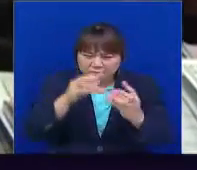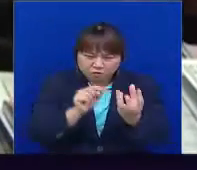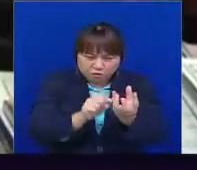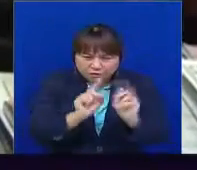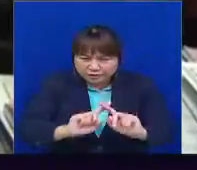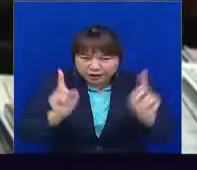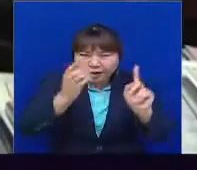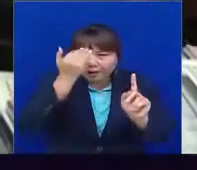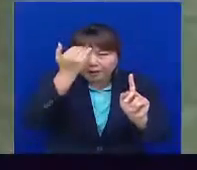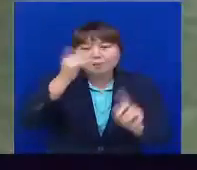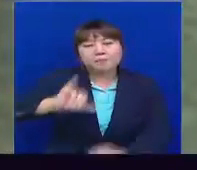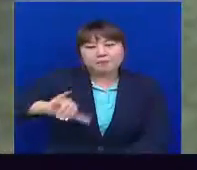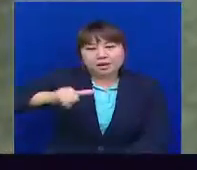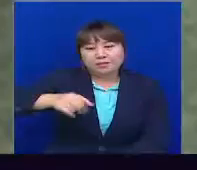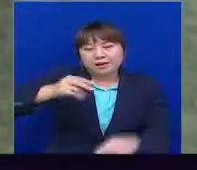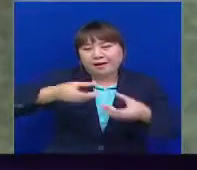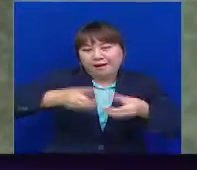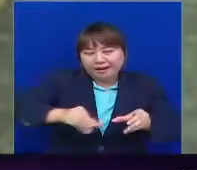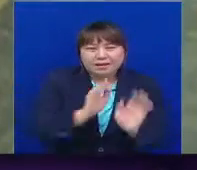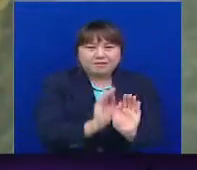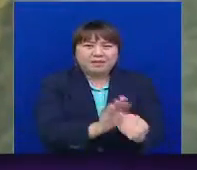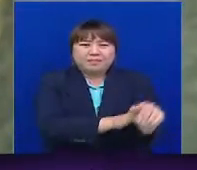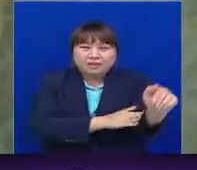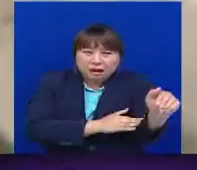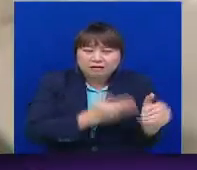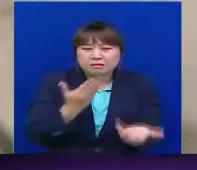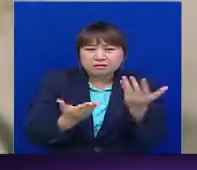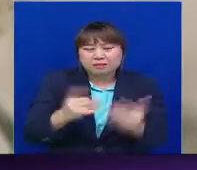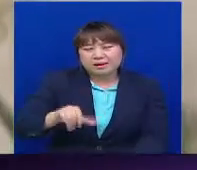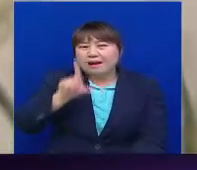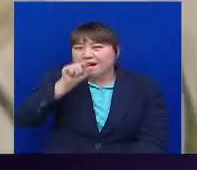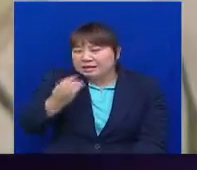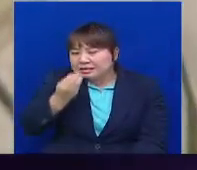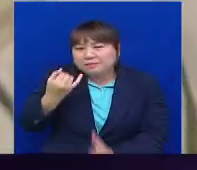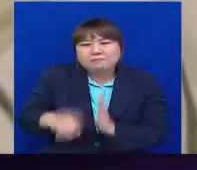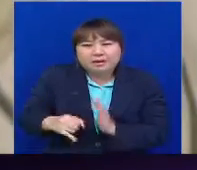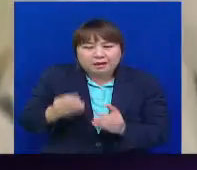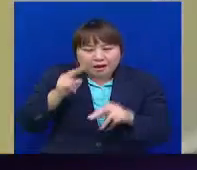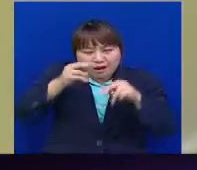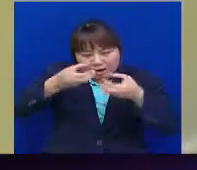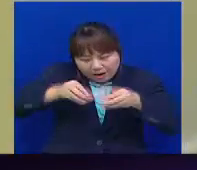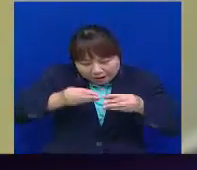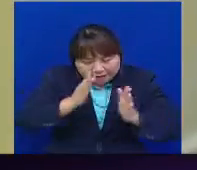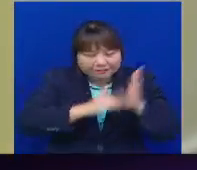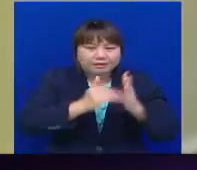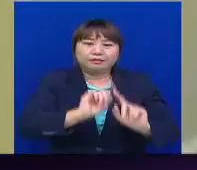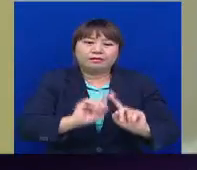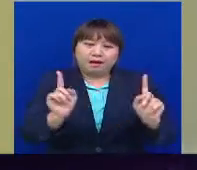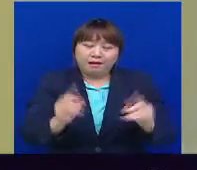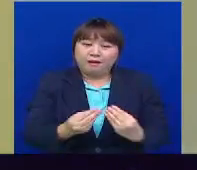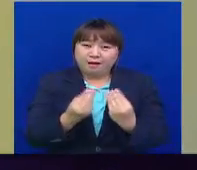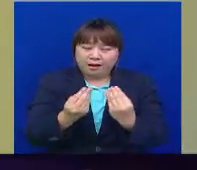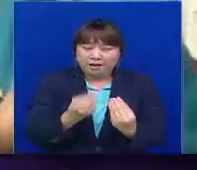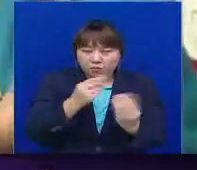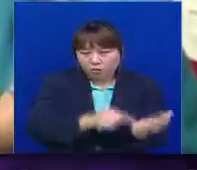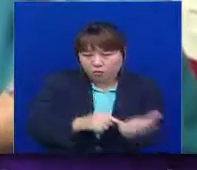แตกต่างอาจเป็นเพราะเป็นไข่ที่เก็บไว้นานหรืออาจเป็นจากอาหารของไก่ที่ทำให้ไข่มีสีแตกต่างแต่เพื่อความแน่นอนจะน